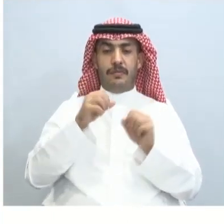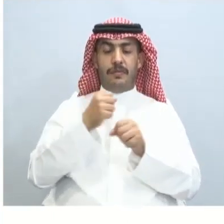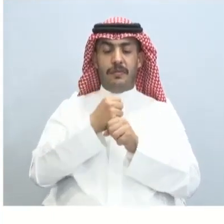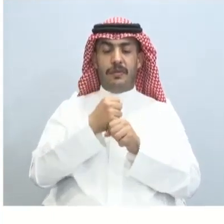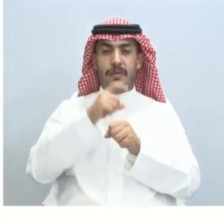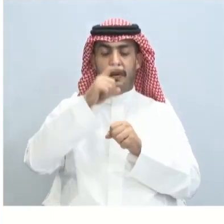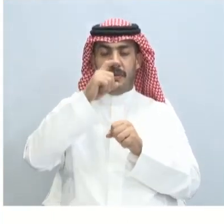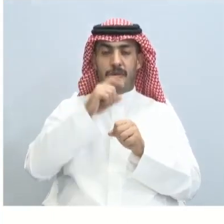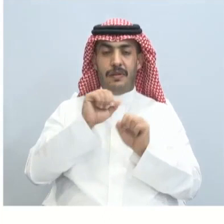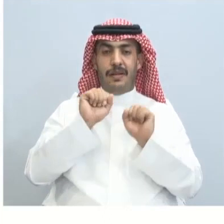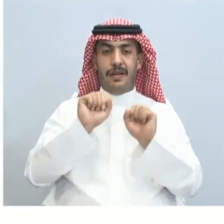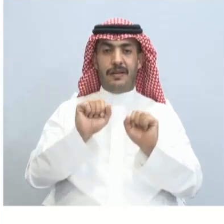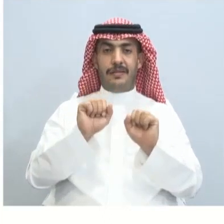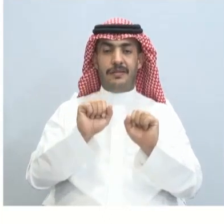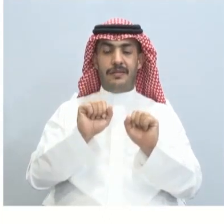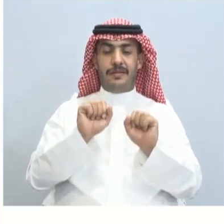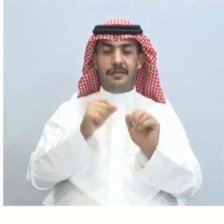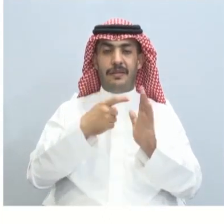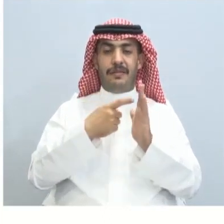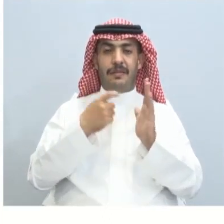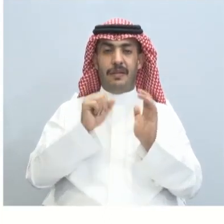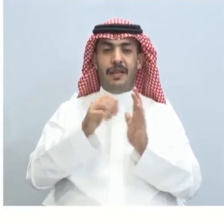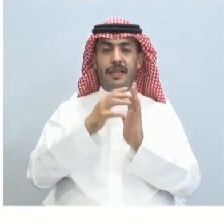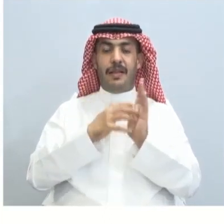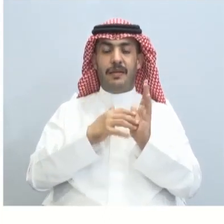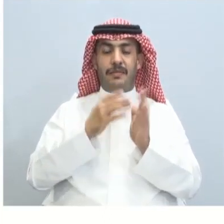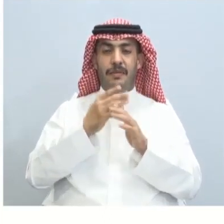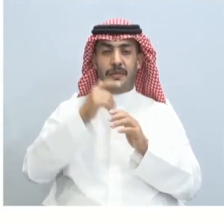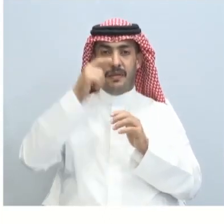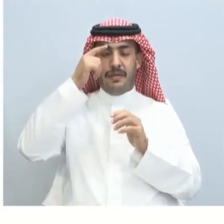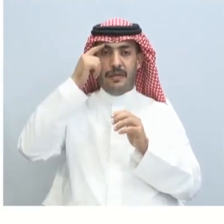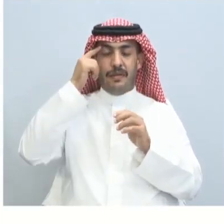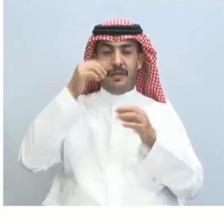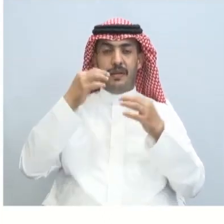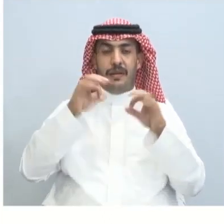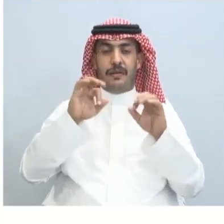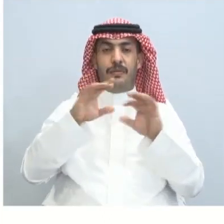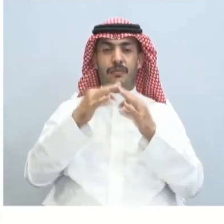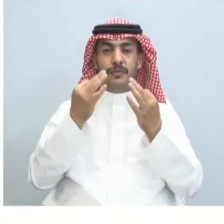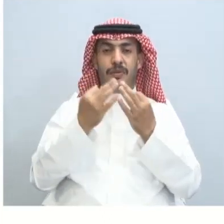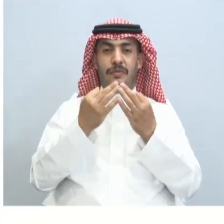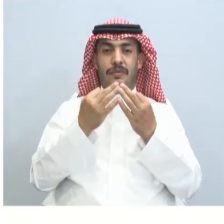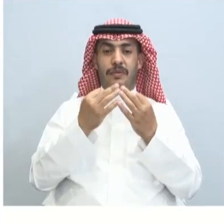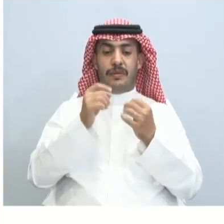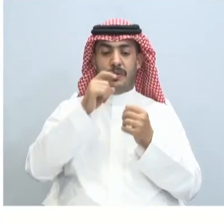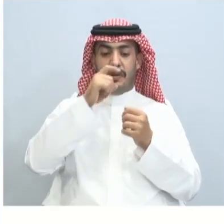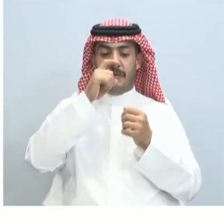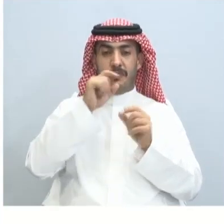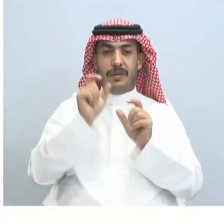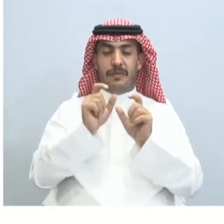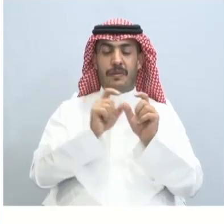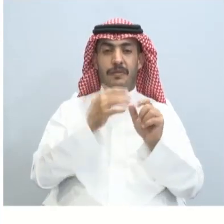وبالتالي لابد ان تراعي مدى فهمهم لهذا الخطاب وايضا حينما يوجه لشكل عام للمجتمع لابد ان نراعي